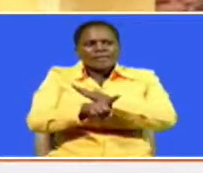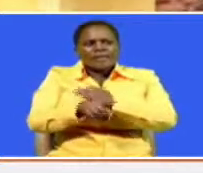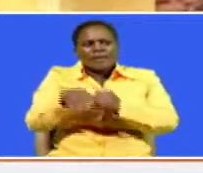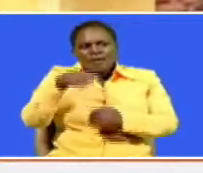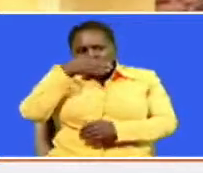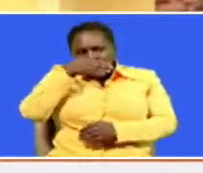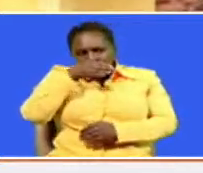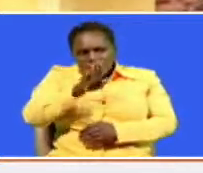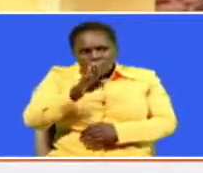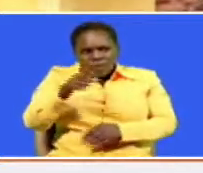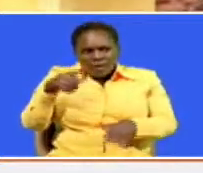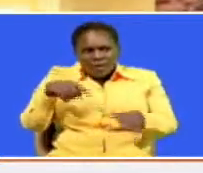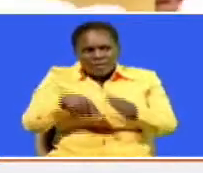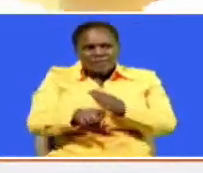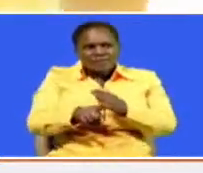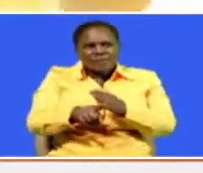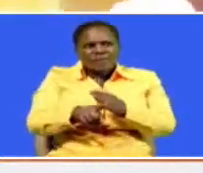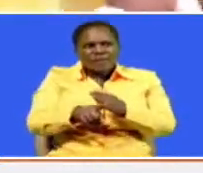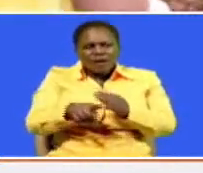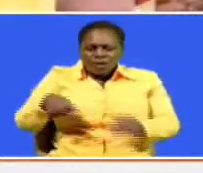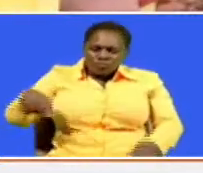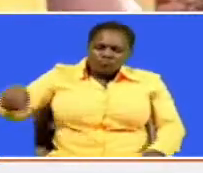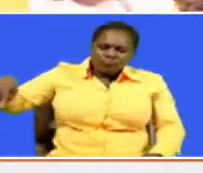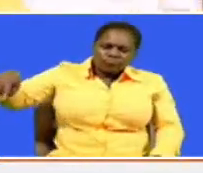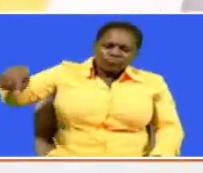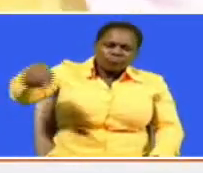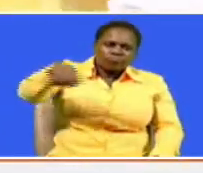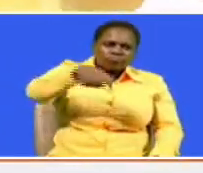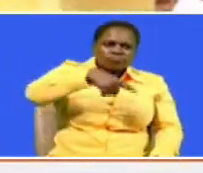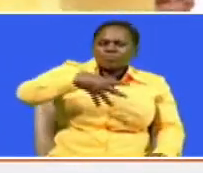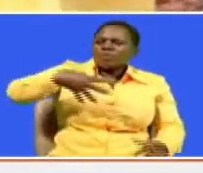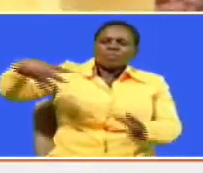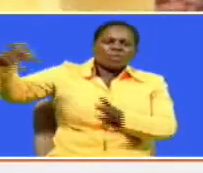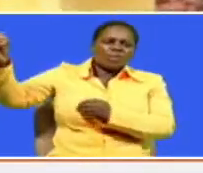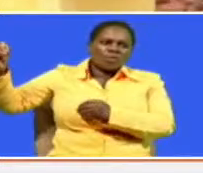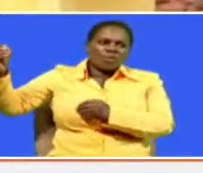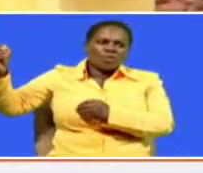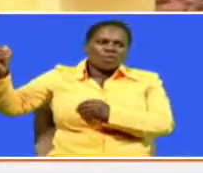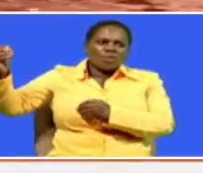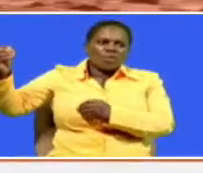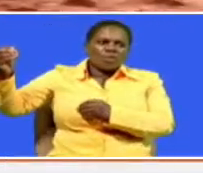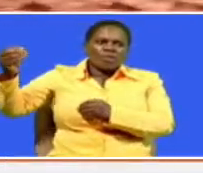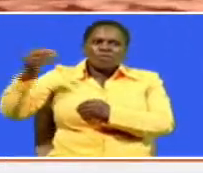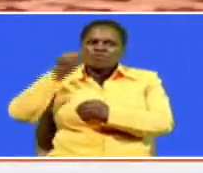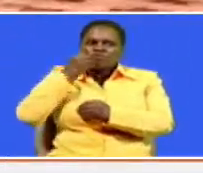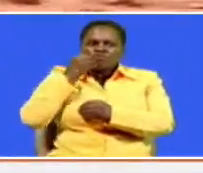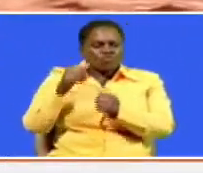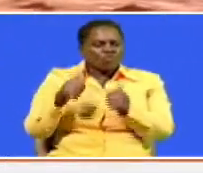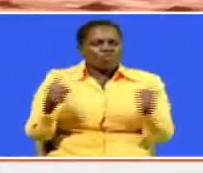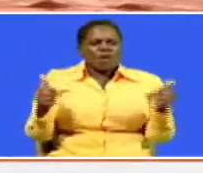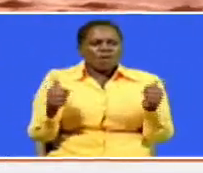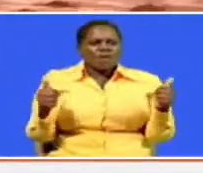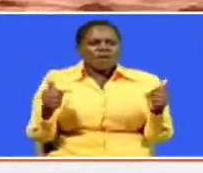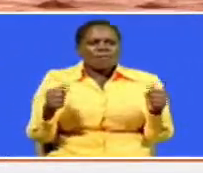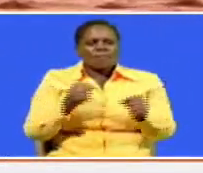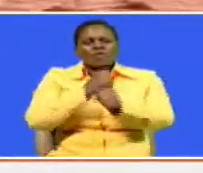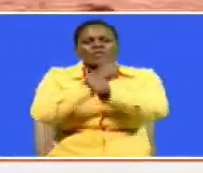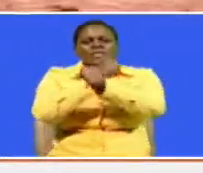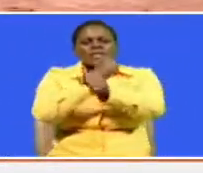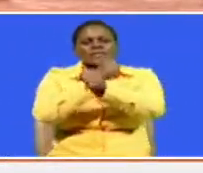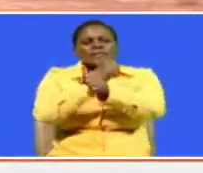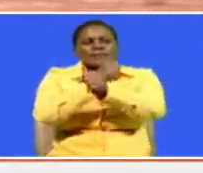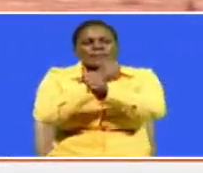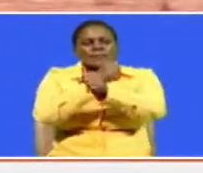ndovu wakiushao na mzinga hivi wanazunguka round wanaenda zao. Chakula inakuwa iko salama hapa ndani, kwa hivyo